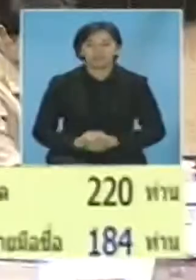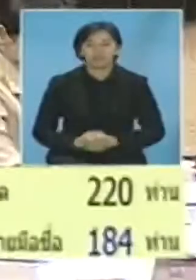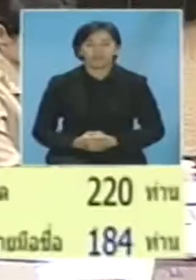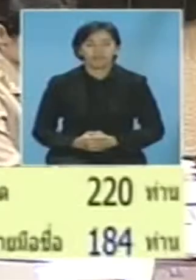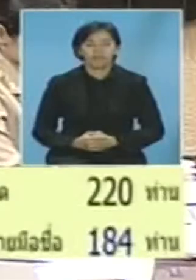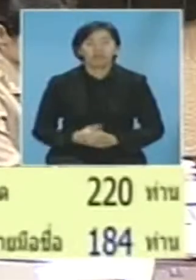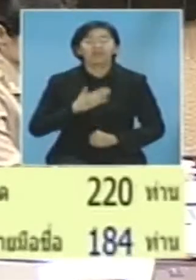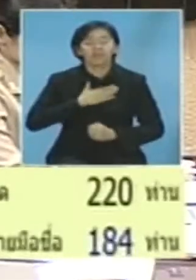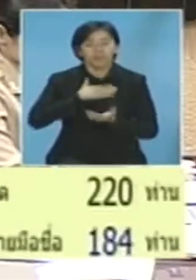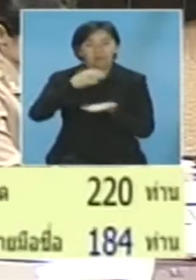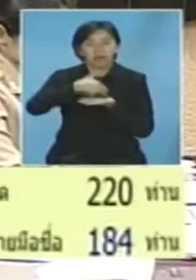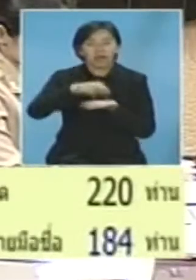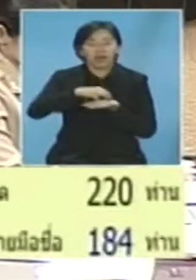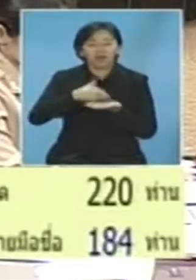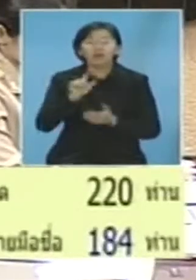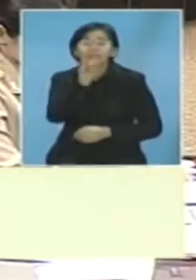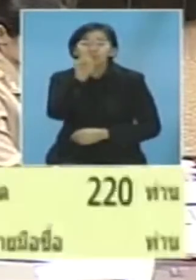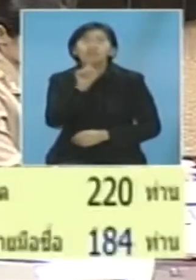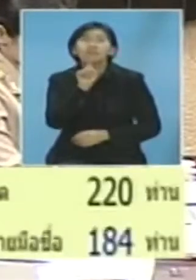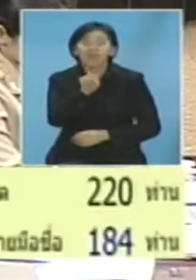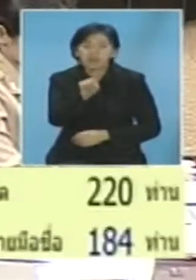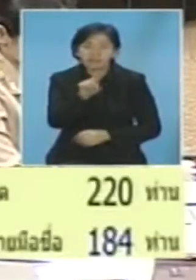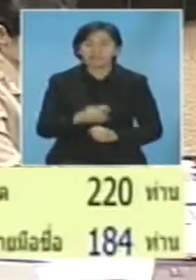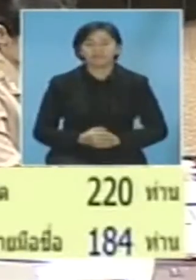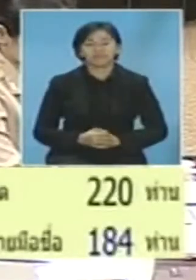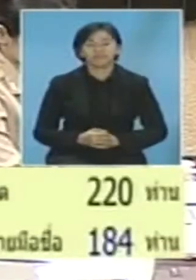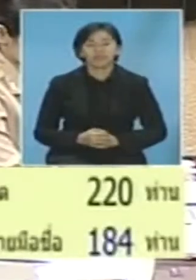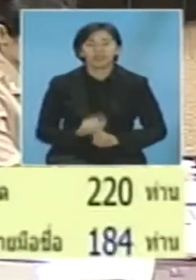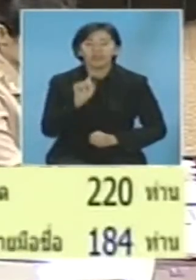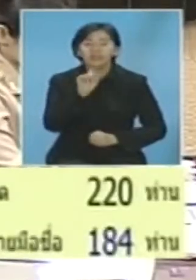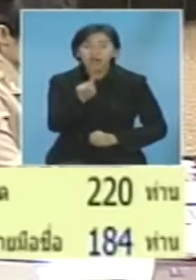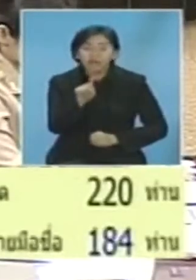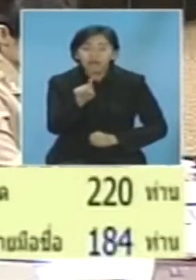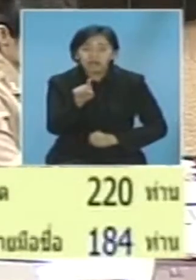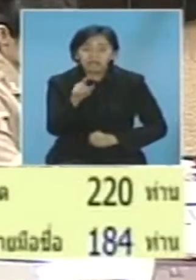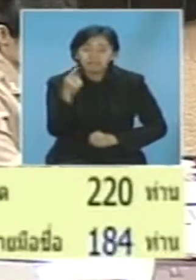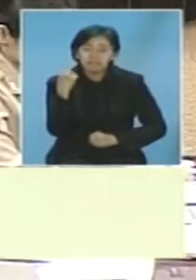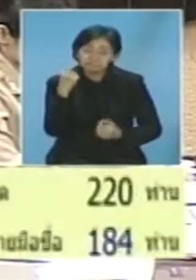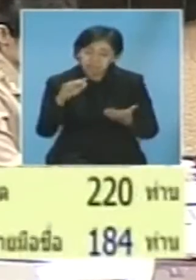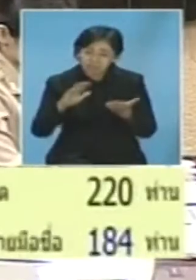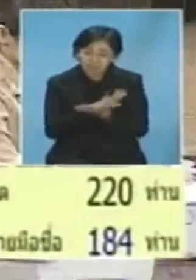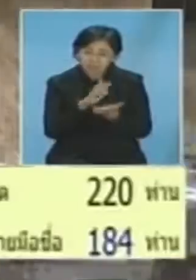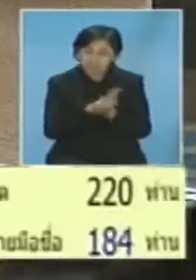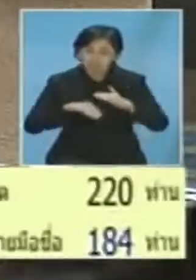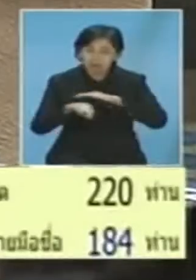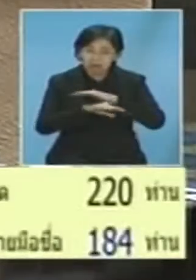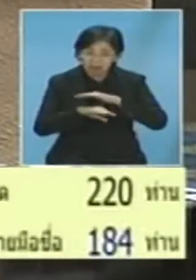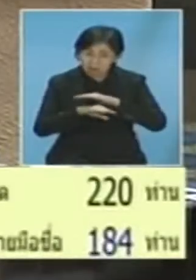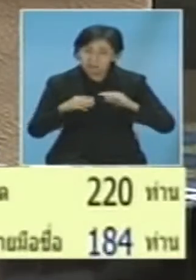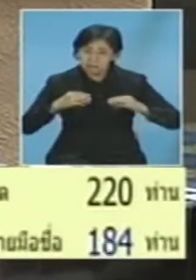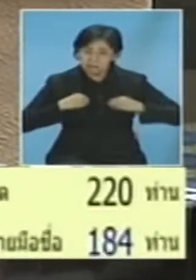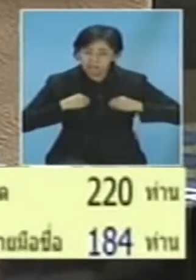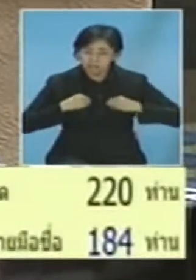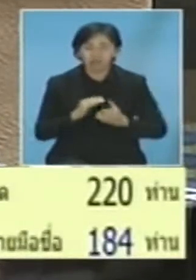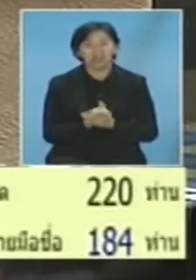มอยากจะเรียนกราบเรียนถามว่าน่าเชื่อถือหรือไม่เพราะว่าคณะอนุกรรมการชุ